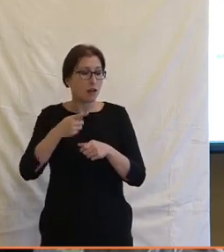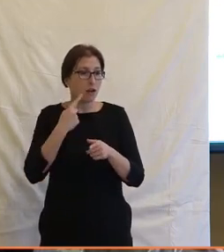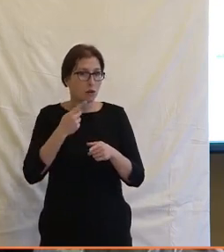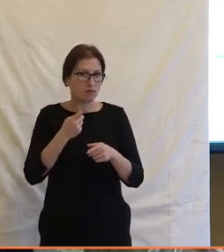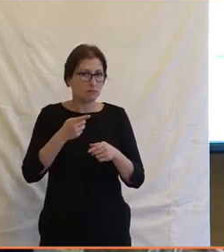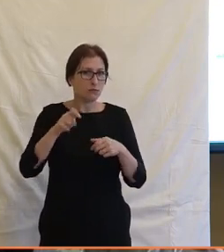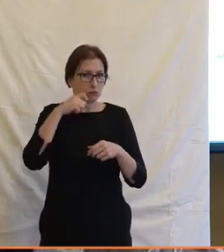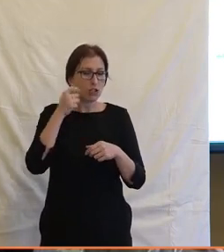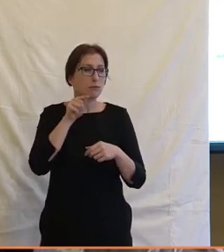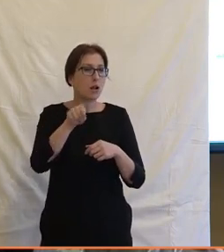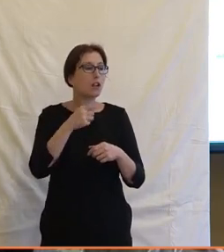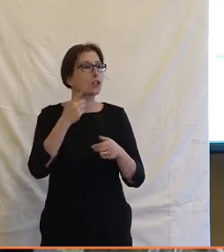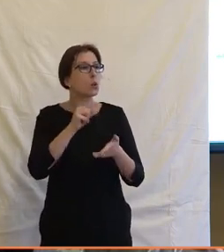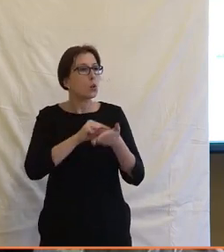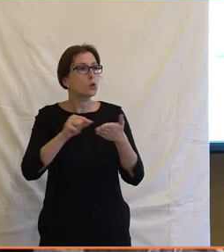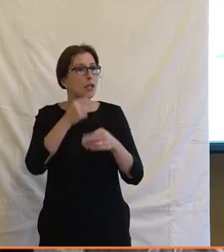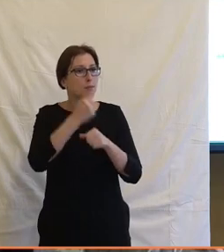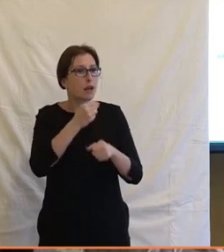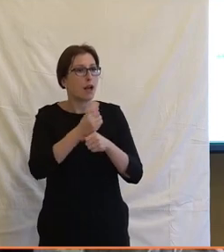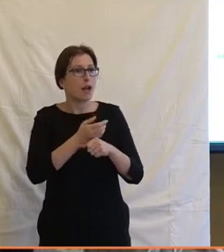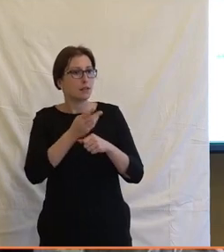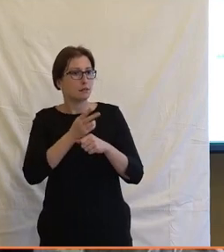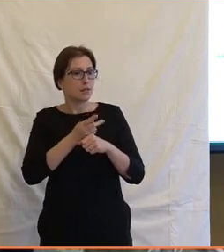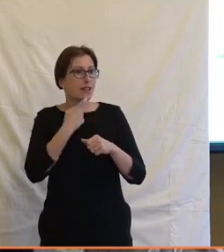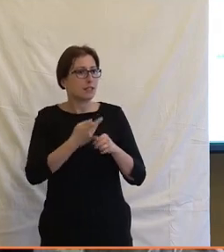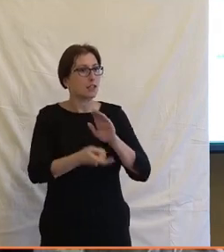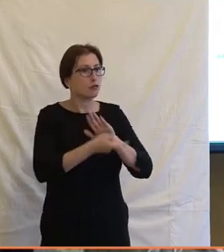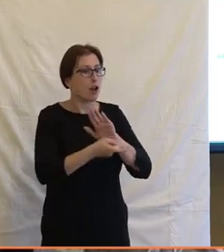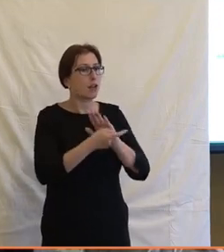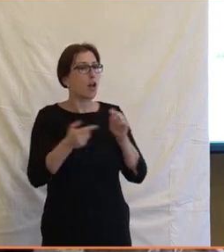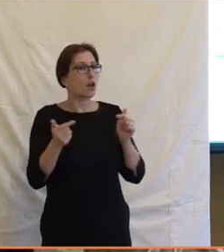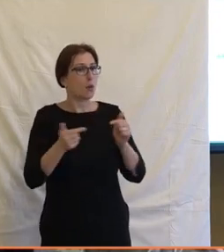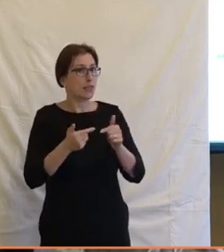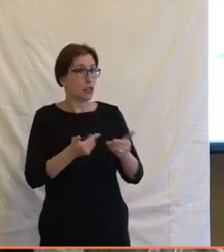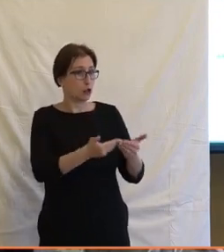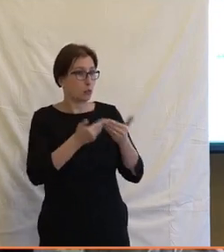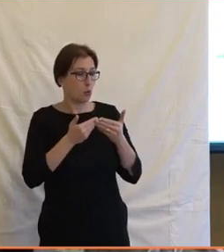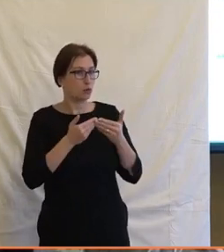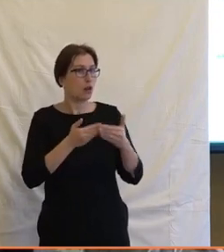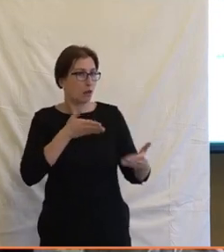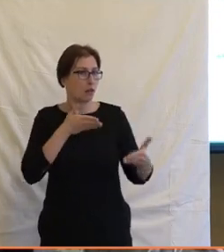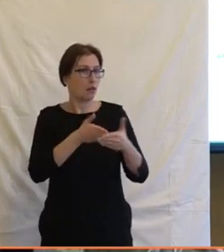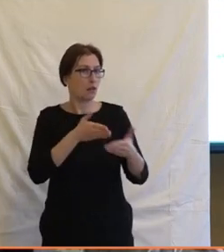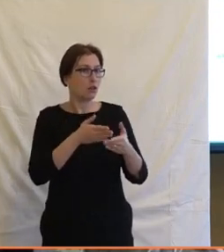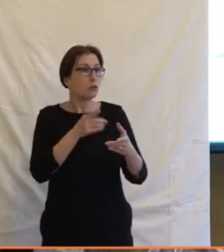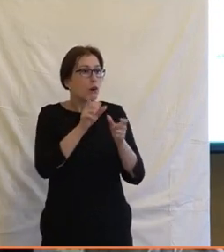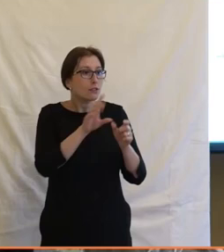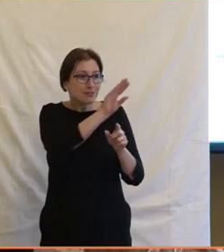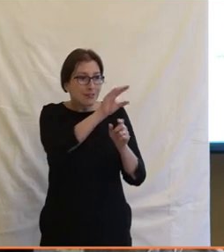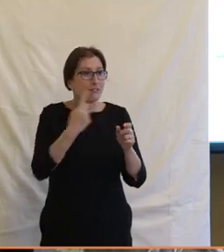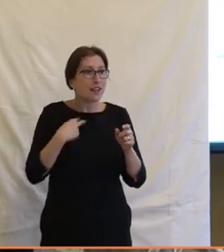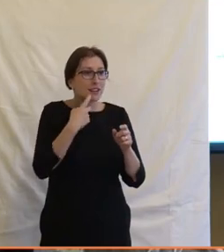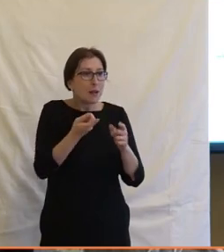vlastně žádají na úřadu práce o příspěvek na kompenzační pomůcku v rámci těch hlasových jakoby programů,